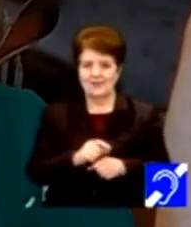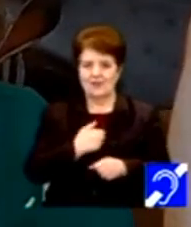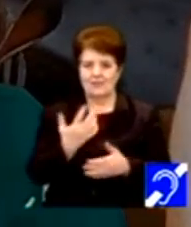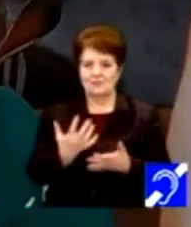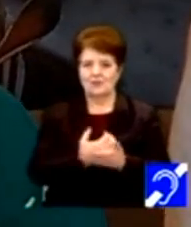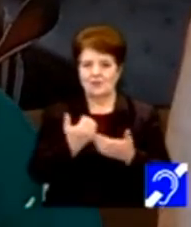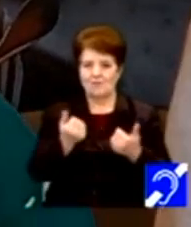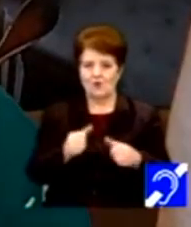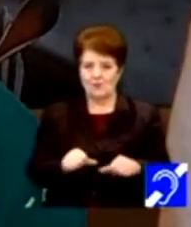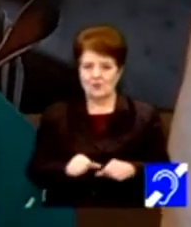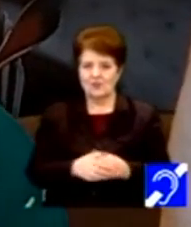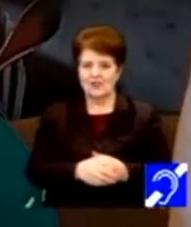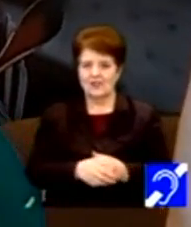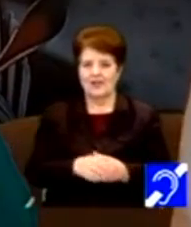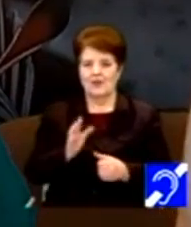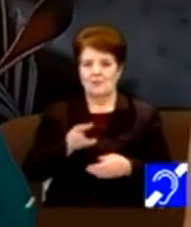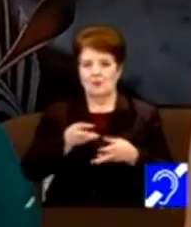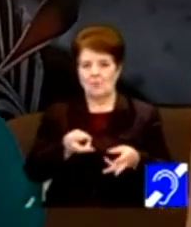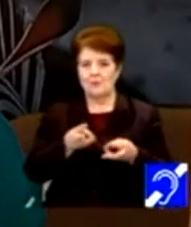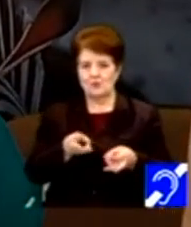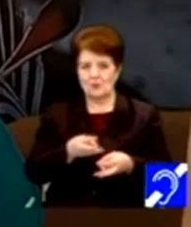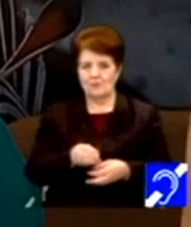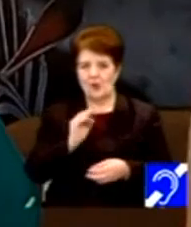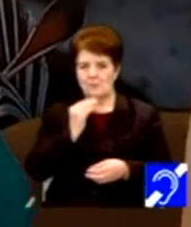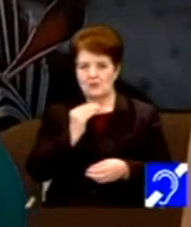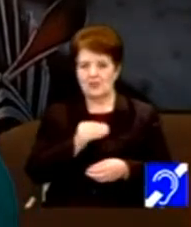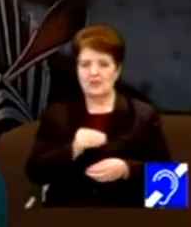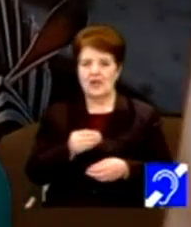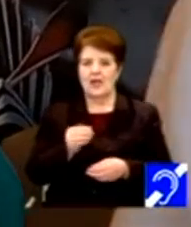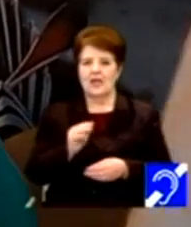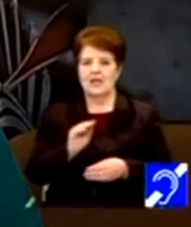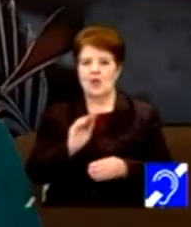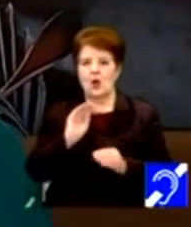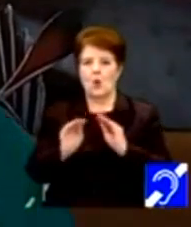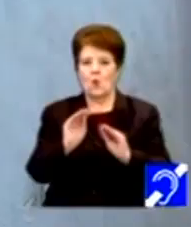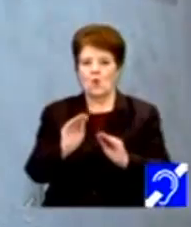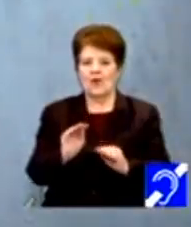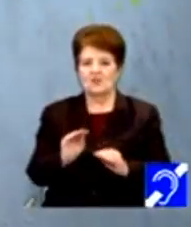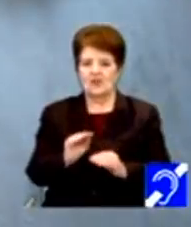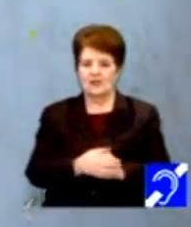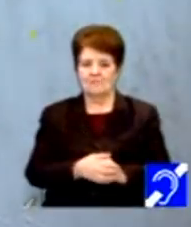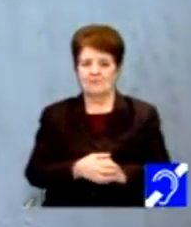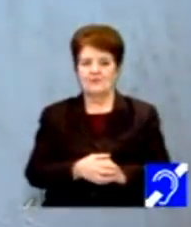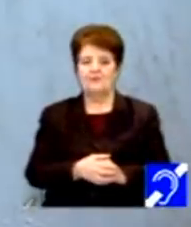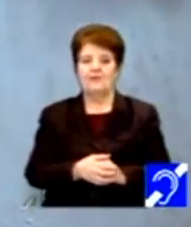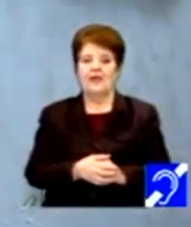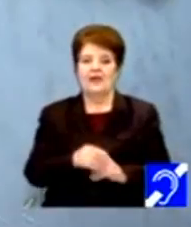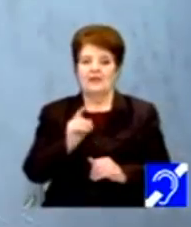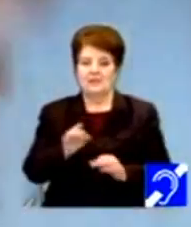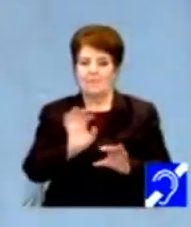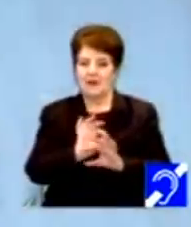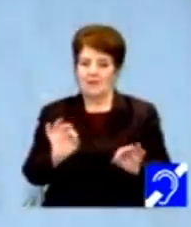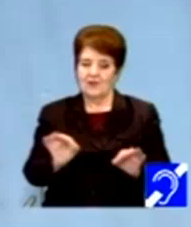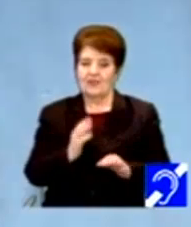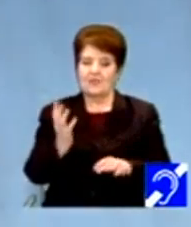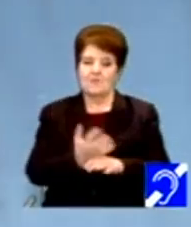получаются формочки, и мы печем из них печенье и украшаем соусом. Rețeta fursecurilor perfect am